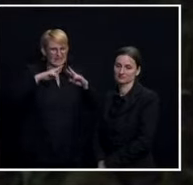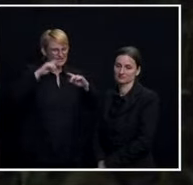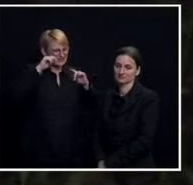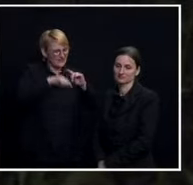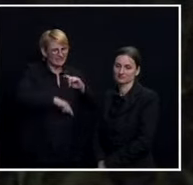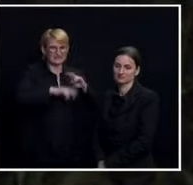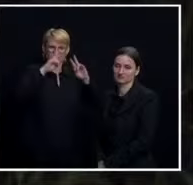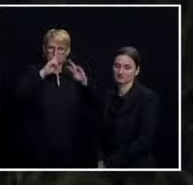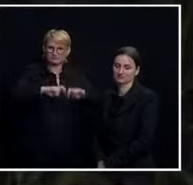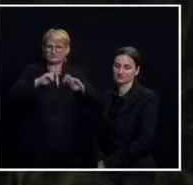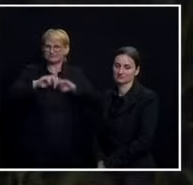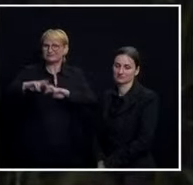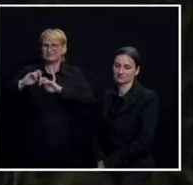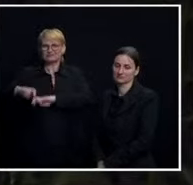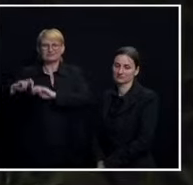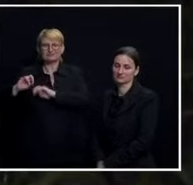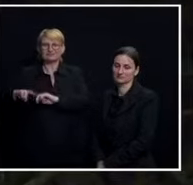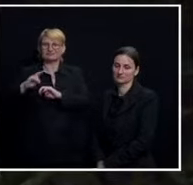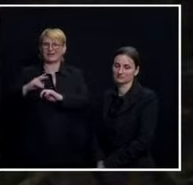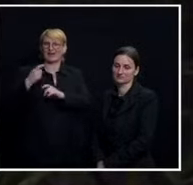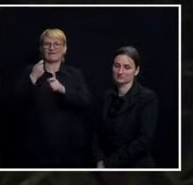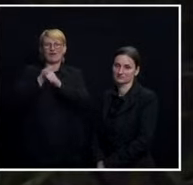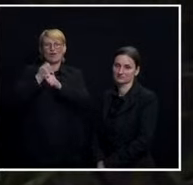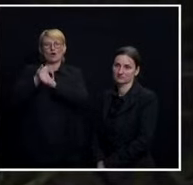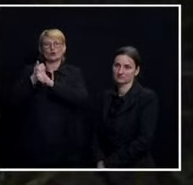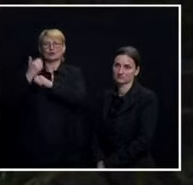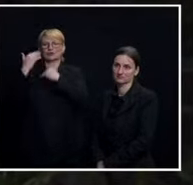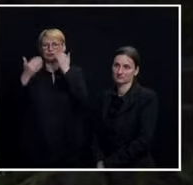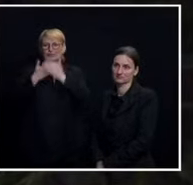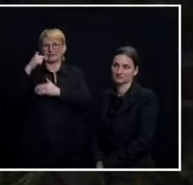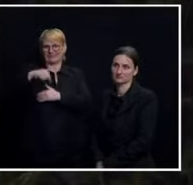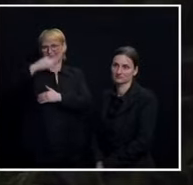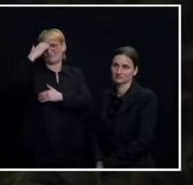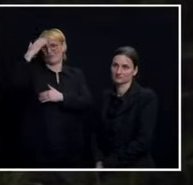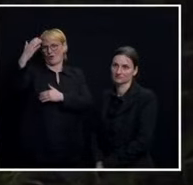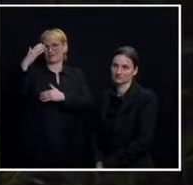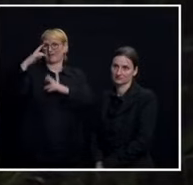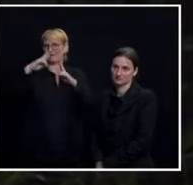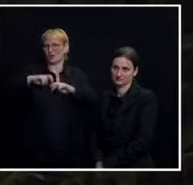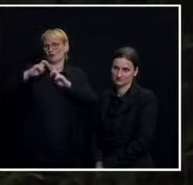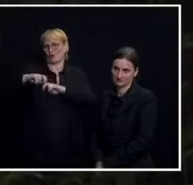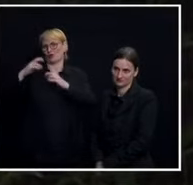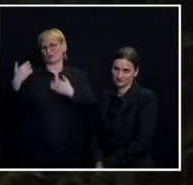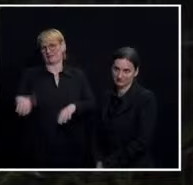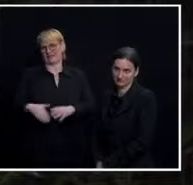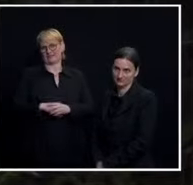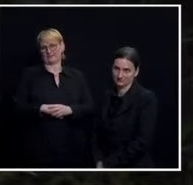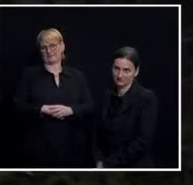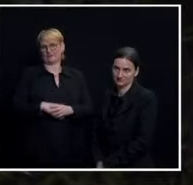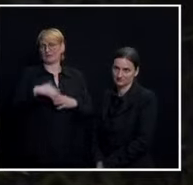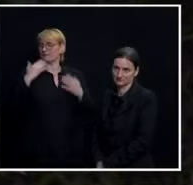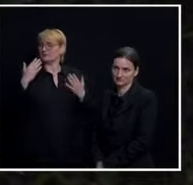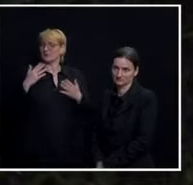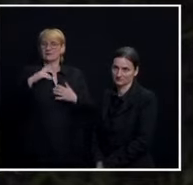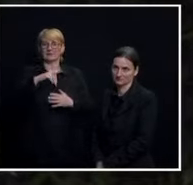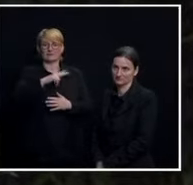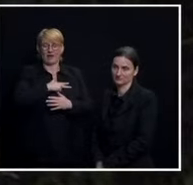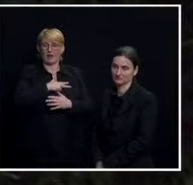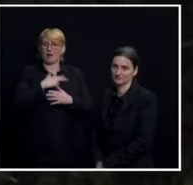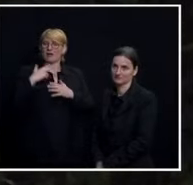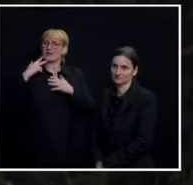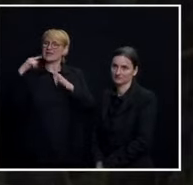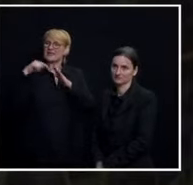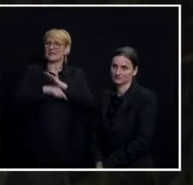der Verfolgungsgeschichte des Nationalsozialismus in München nachgeforscht. Und wir haben intensive biografische